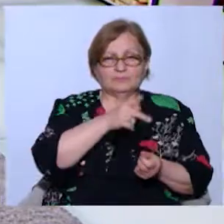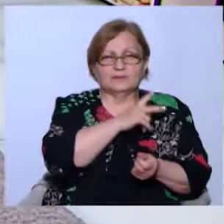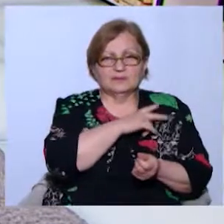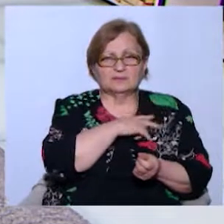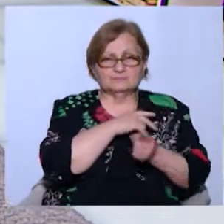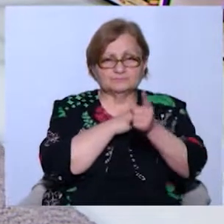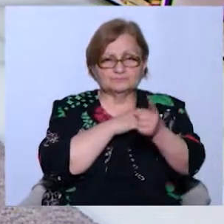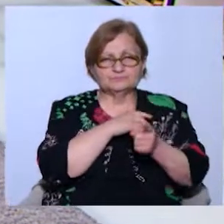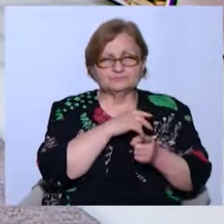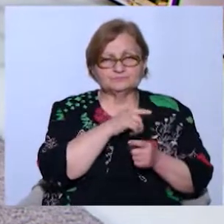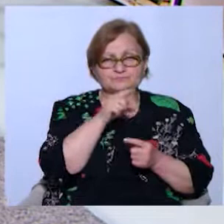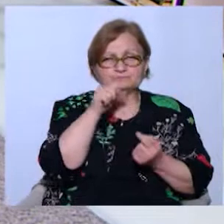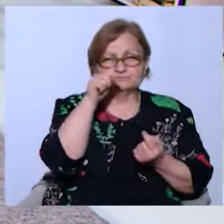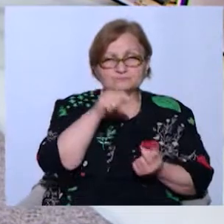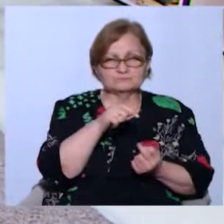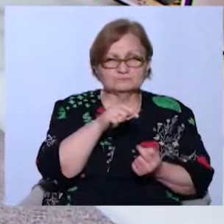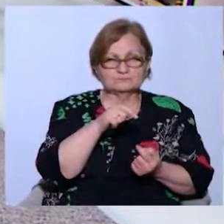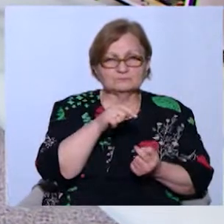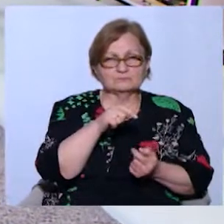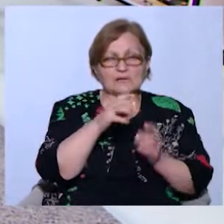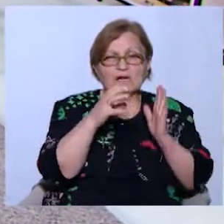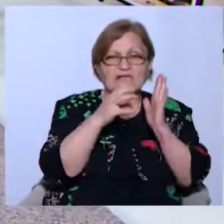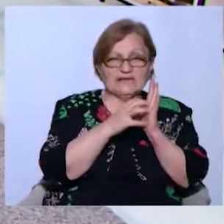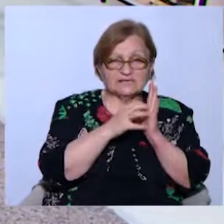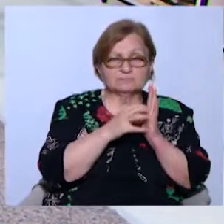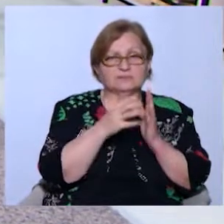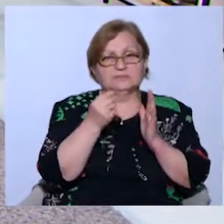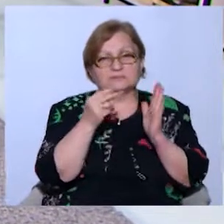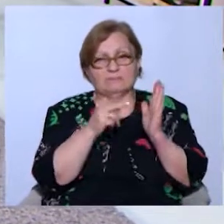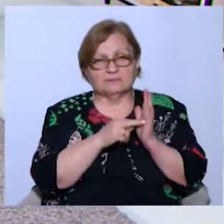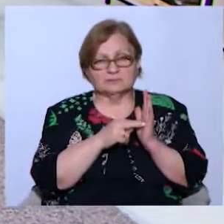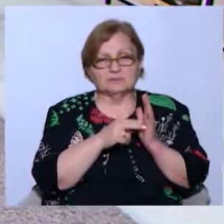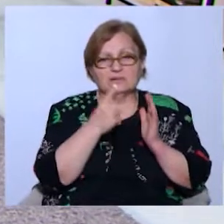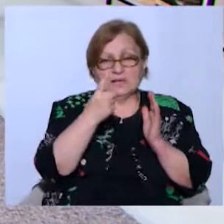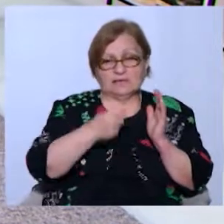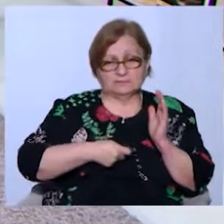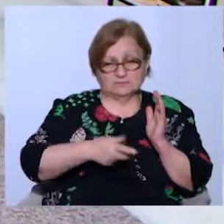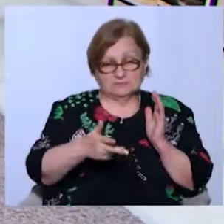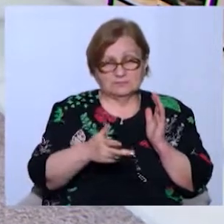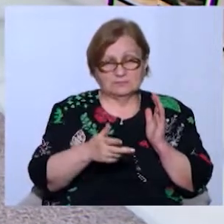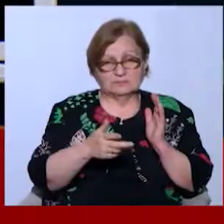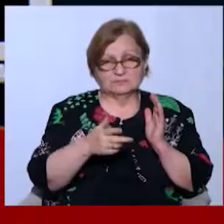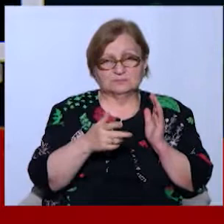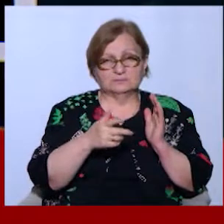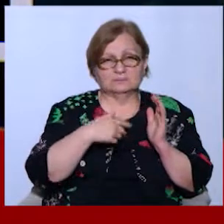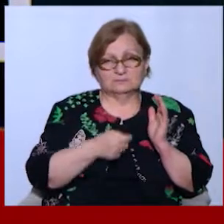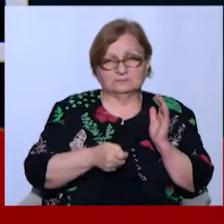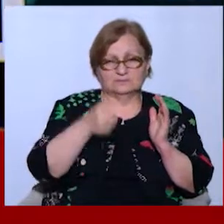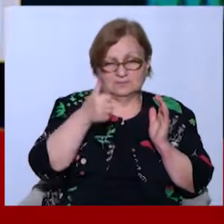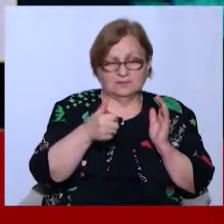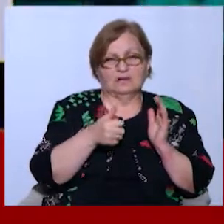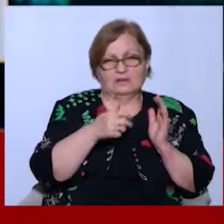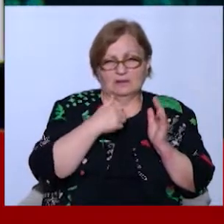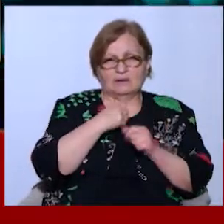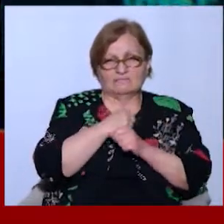ნუ head tail არის შესაბამისად გერბი და საფასური. აი სიტყვაზე ერთი გაგორებისას, ერთი უფრო მონეტის აგდებისას ჩვენ გვაქვს გერბი და